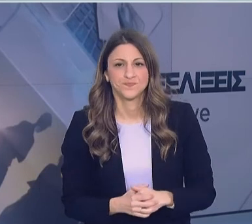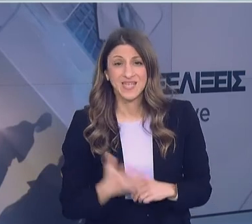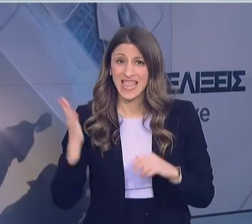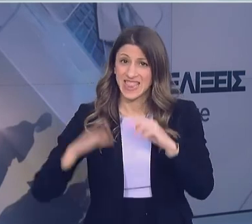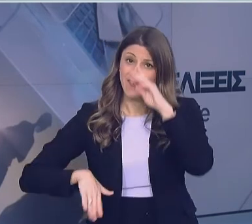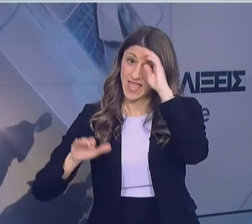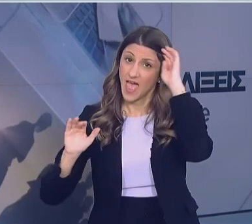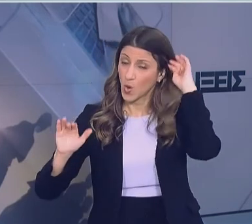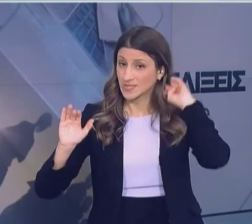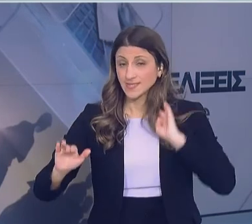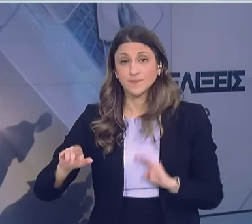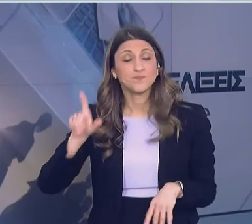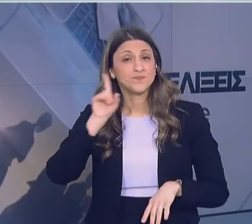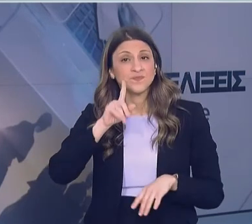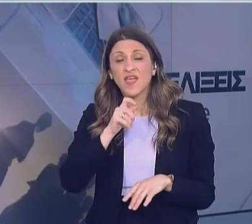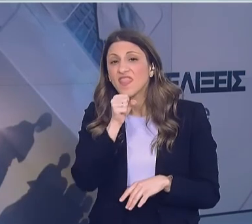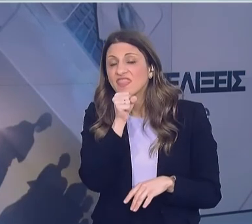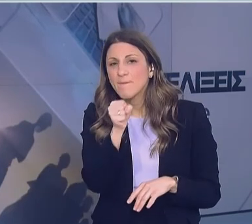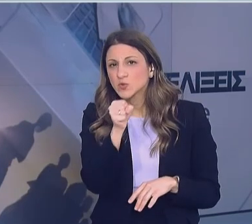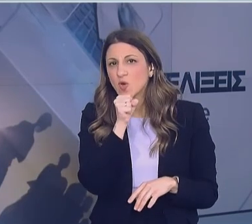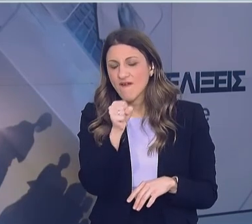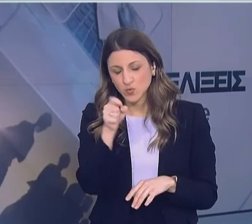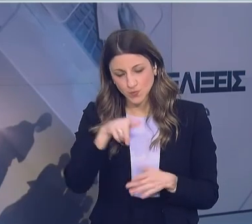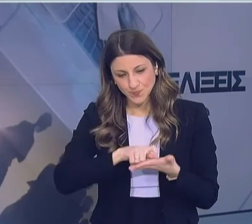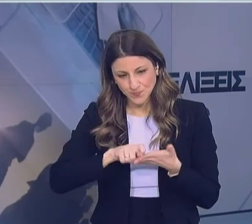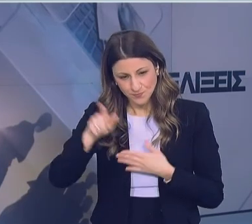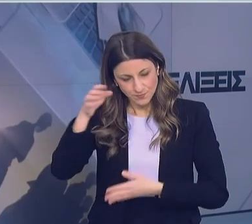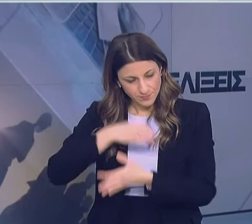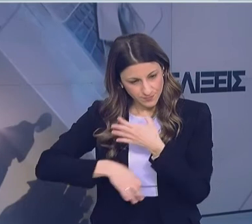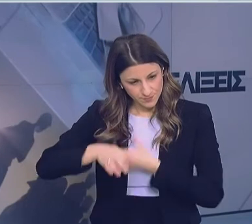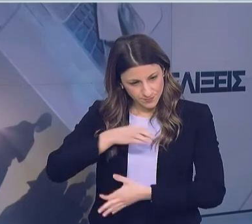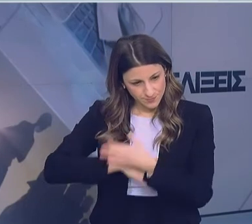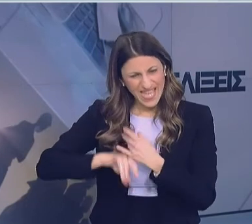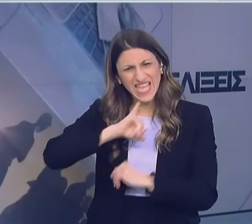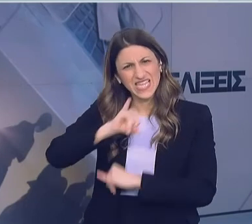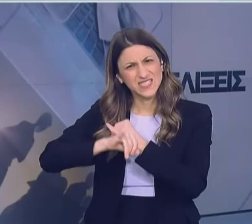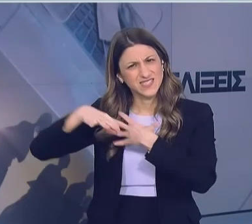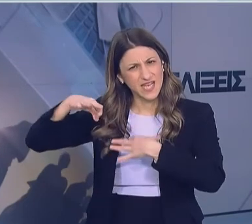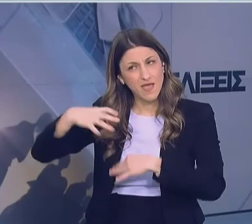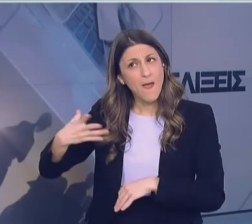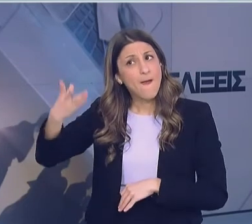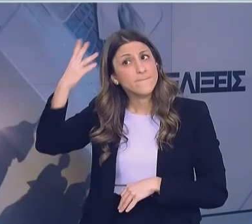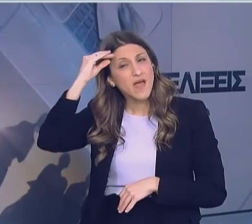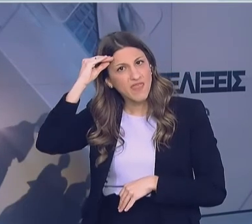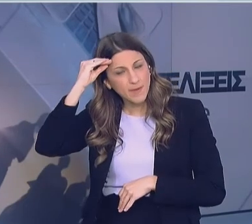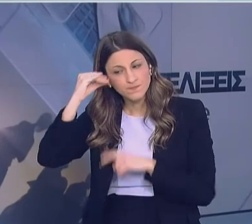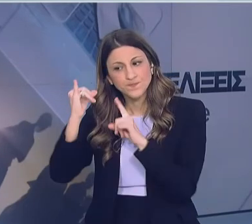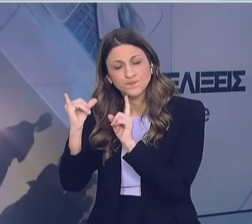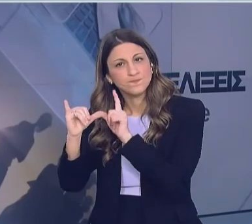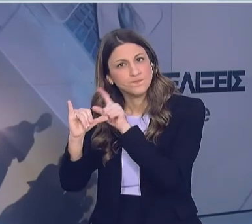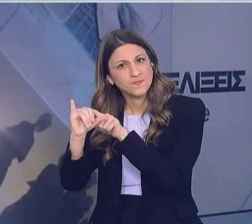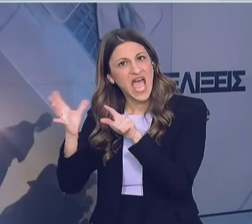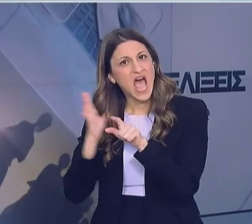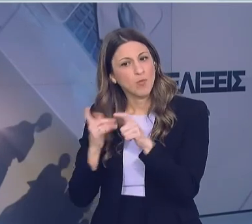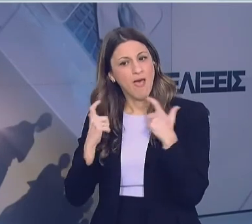Τελευταία ερώτηση από την κυρία Καψή για το Health Daily. Κύριε Χαρδαλιά, έχουμε πληροφορηθεί ότι οι επιβάτες των αεροπορικών εταιριών που πραγματοποιούν εσωτερικά δρομολόγια